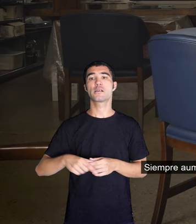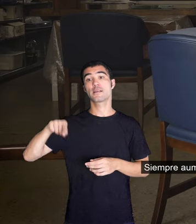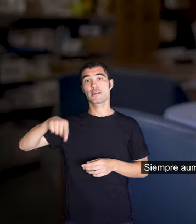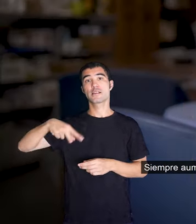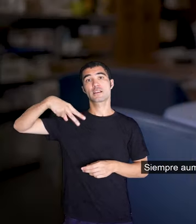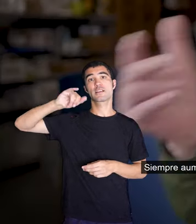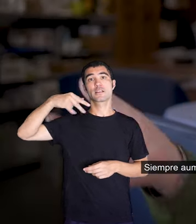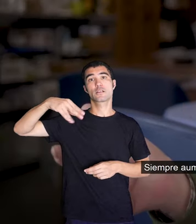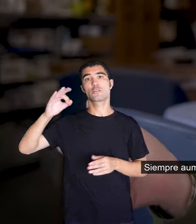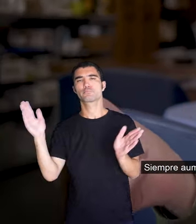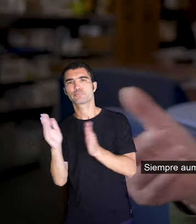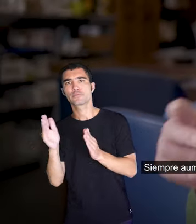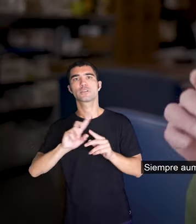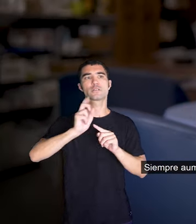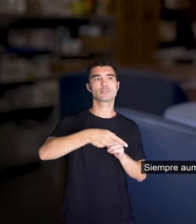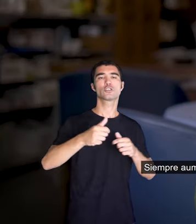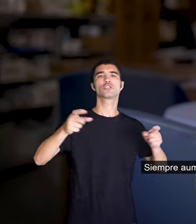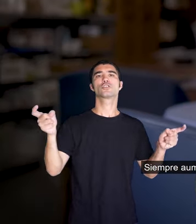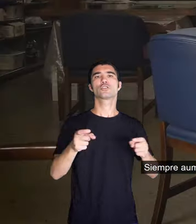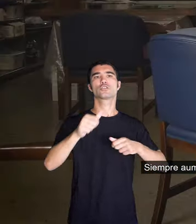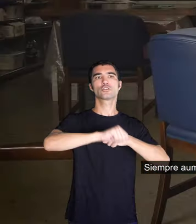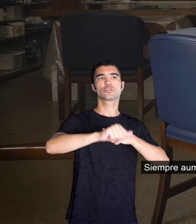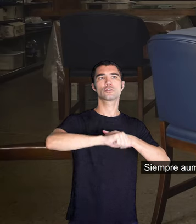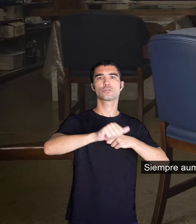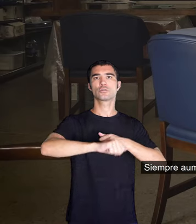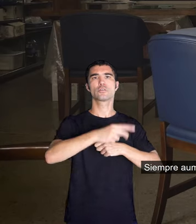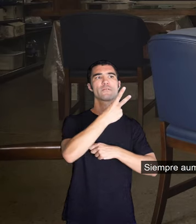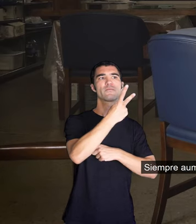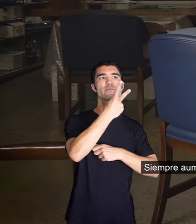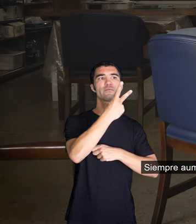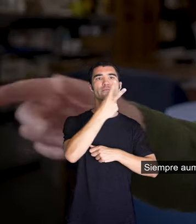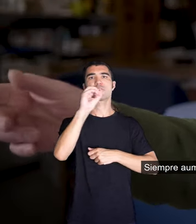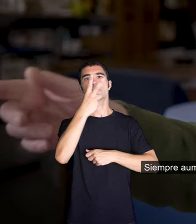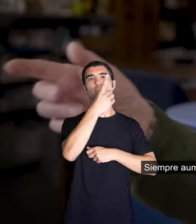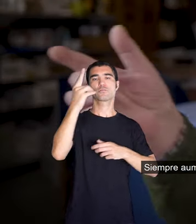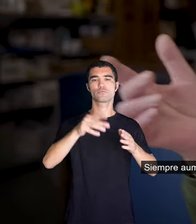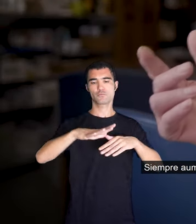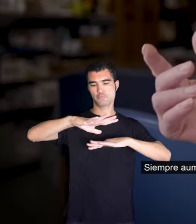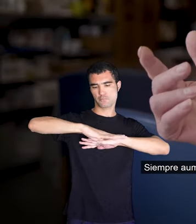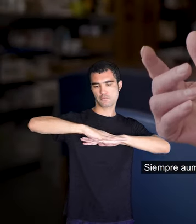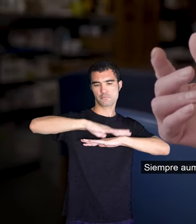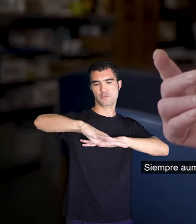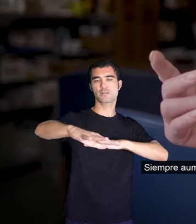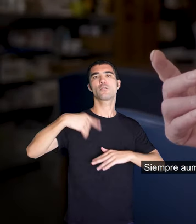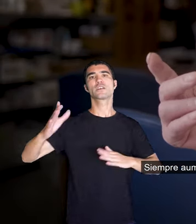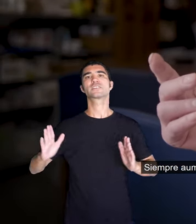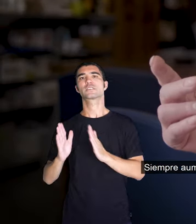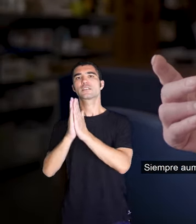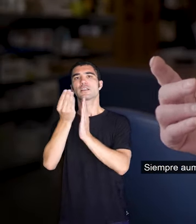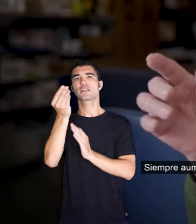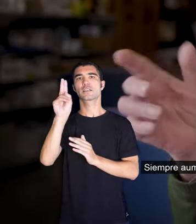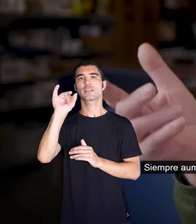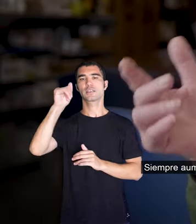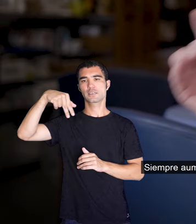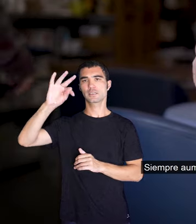més petits. Llavors va venir els Sollers, que ja tenien 20 pans o 21. El Sant Quintín, me pareix que en